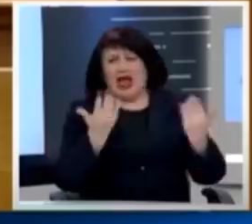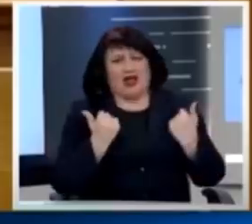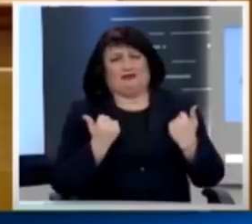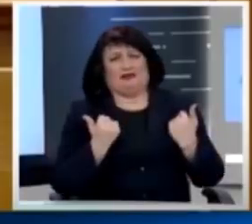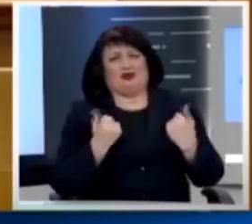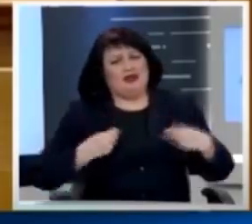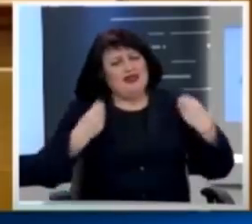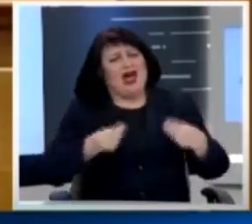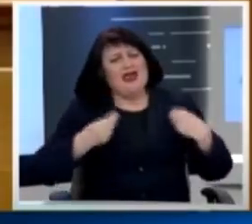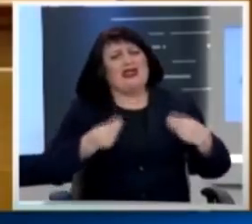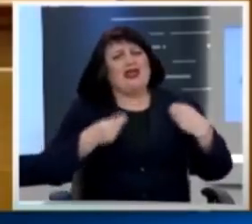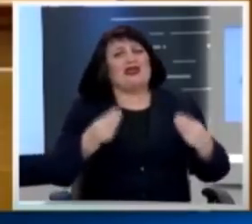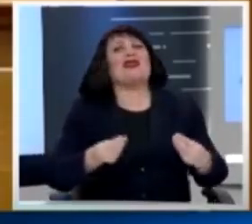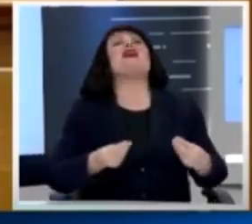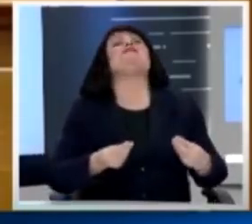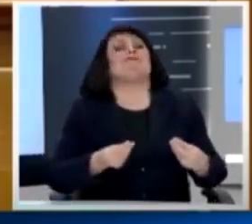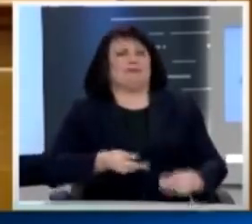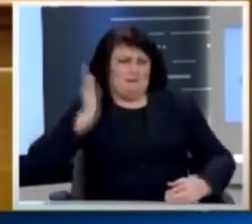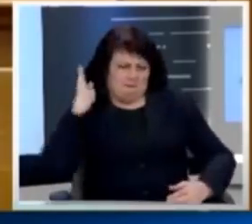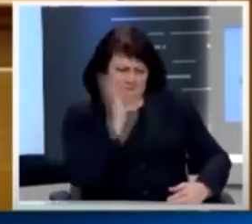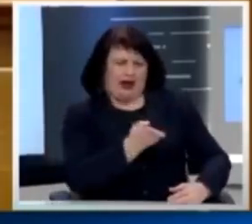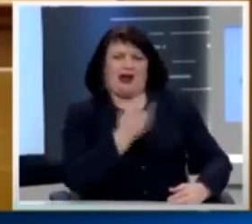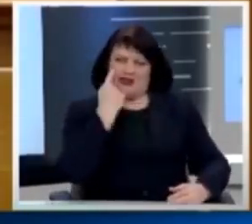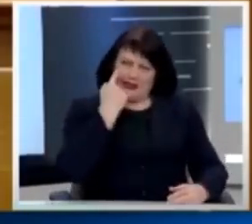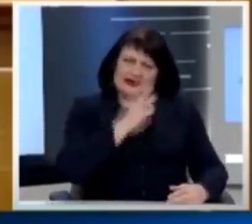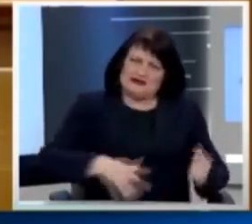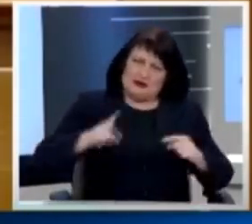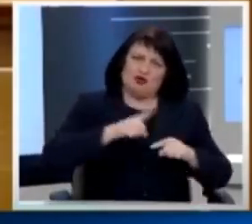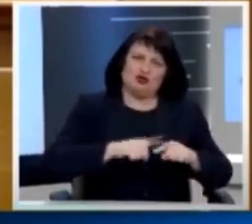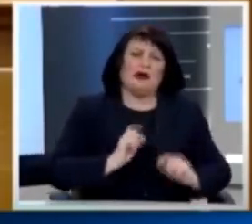γι' αυτό δεν θα σας αφήσει σε χλωρό κλαρί. Γι' αυτό